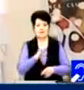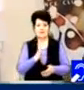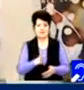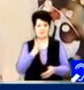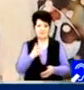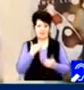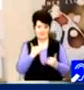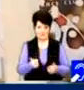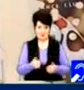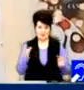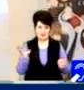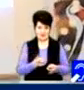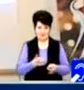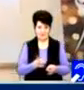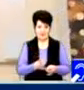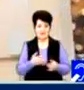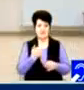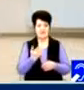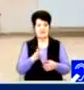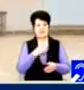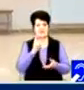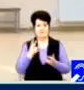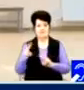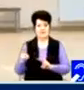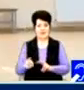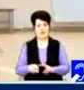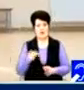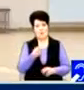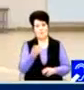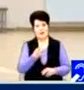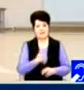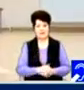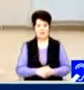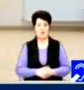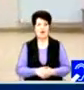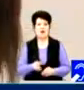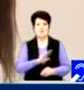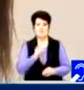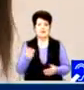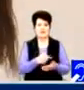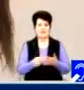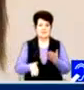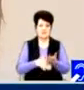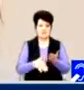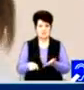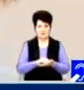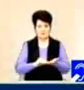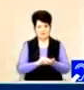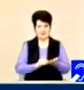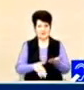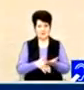fii o pereche Bună Trebuie să te înțelegi foarte bine cu partenerul tinerii n ar fi putut obține însă aceste succese fără implicarea și ajutorul antrenorului